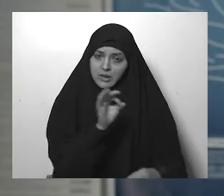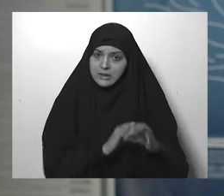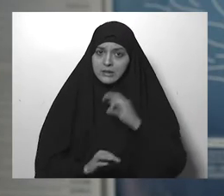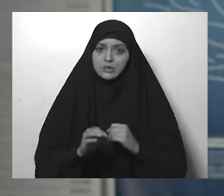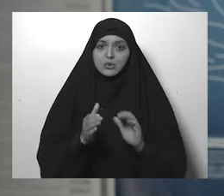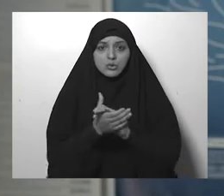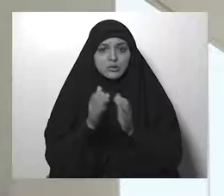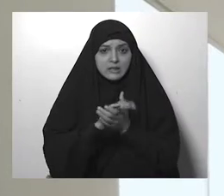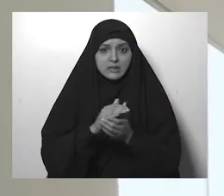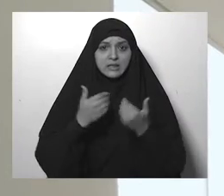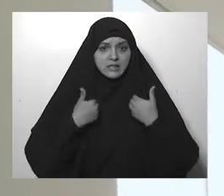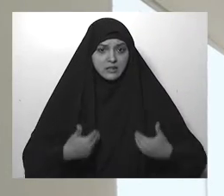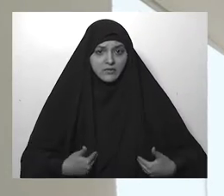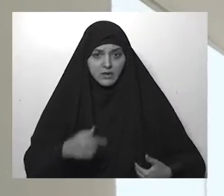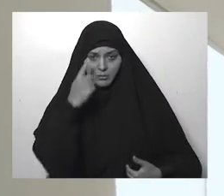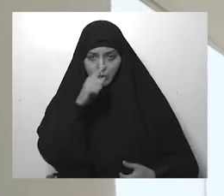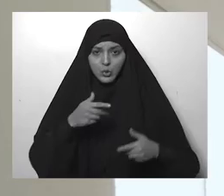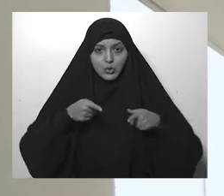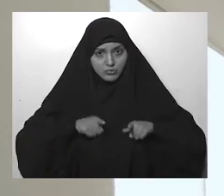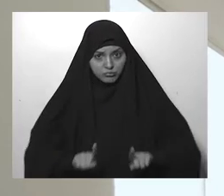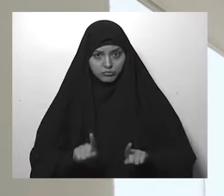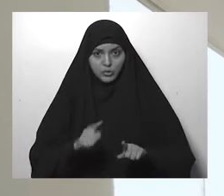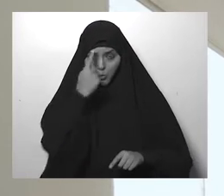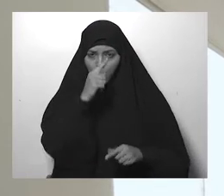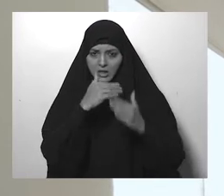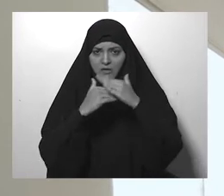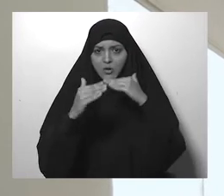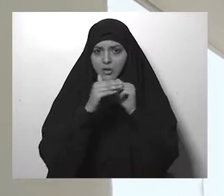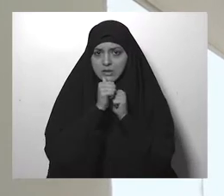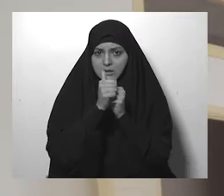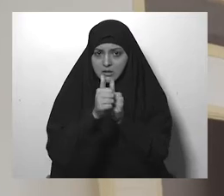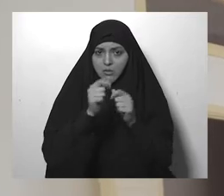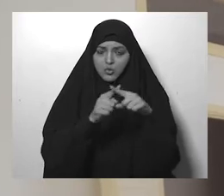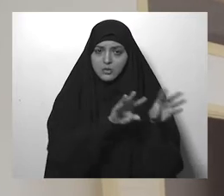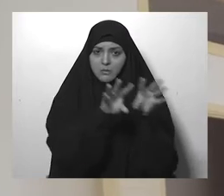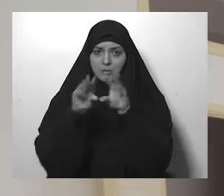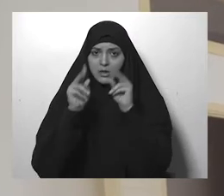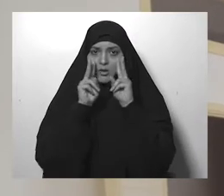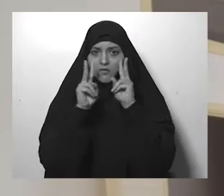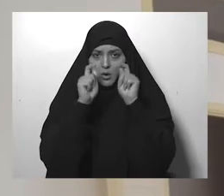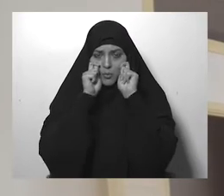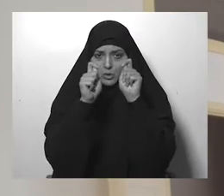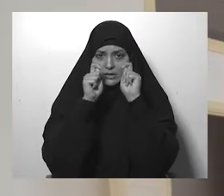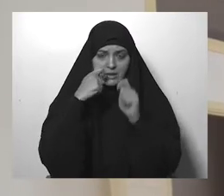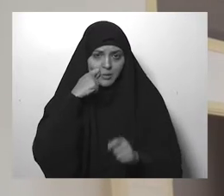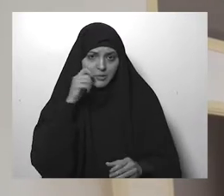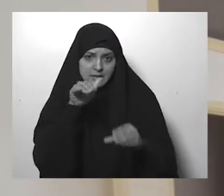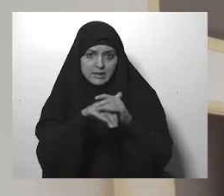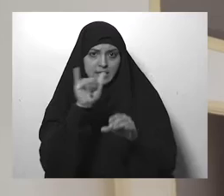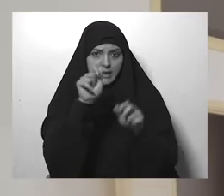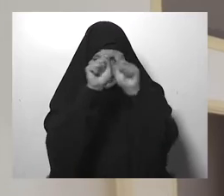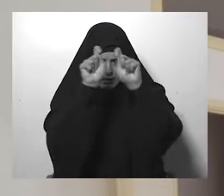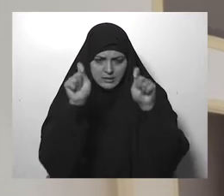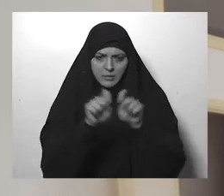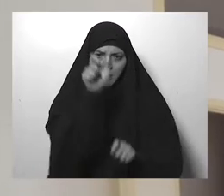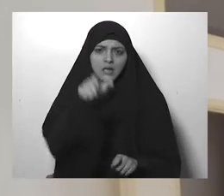et les autorités pour le développement le suivi et la mise en oeuvre de politiques publiques inclusive qui respecte